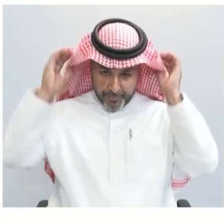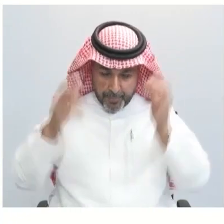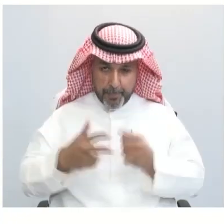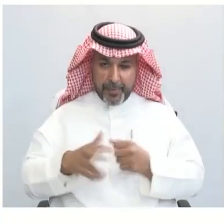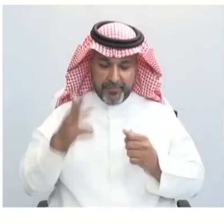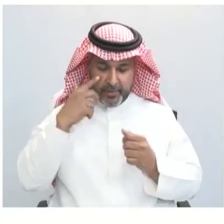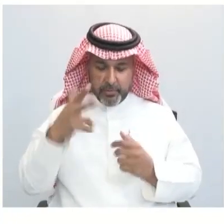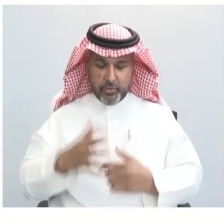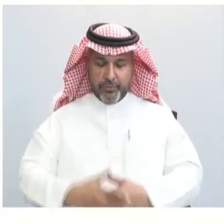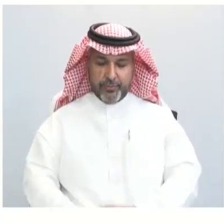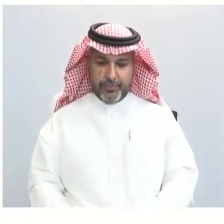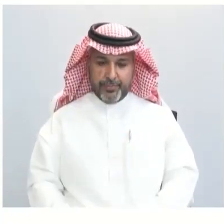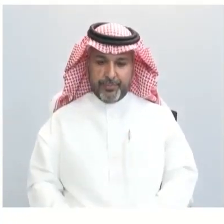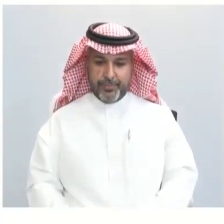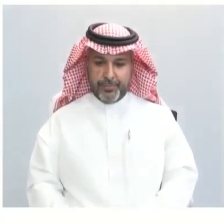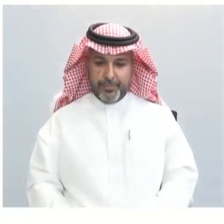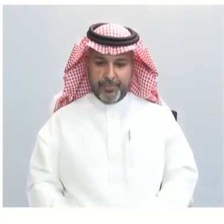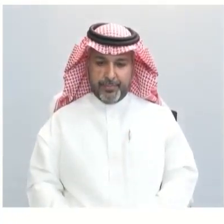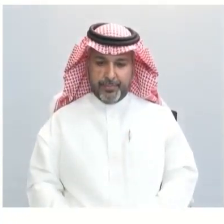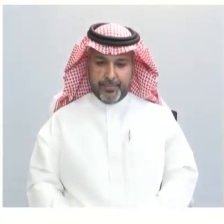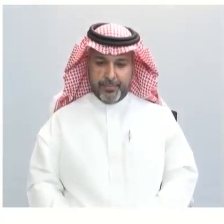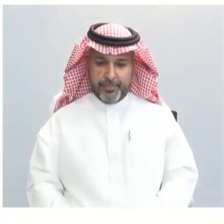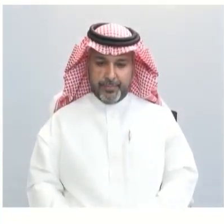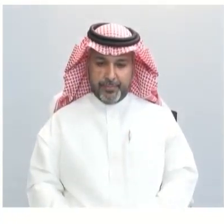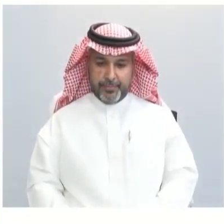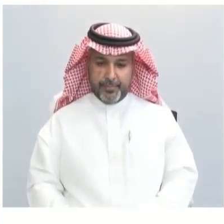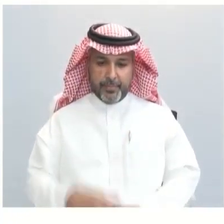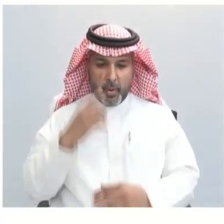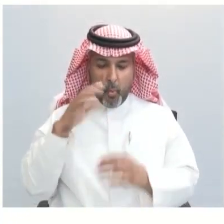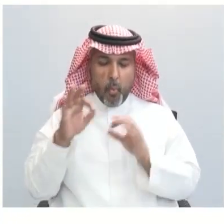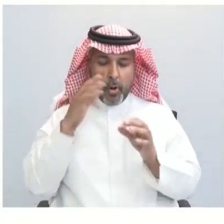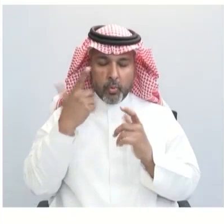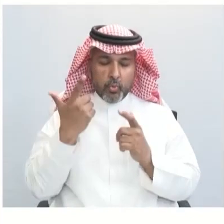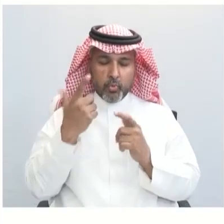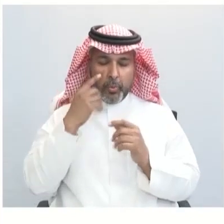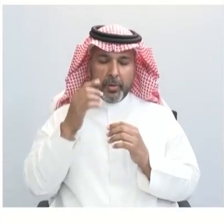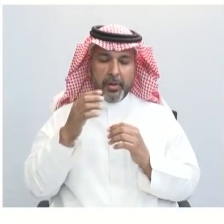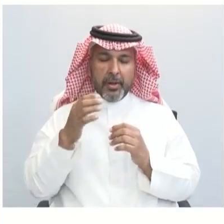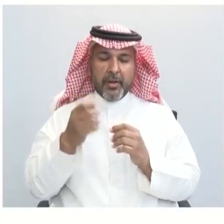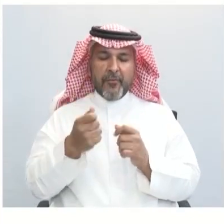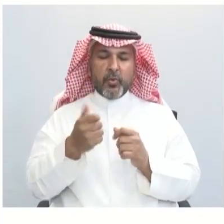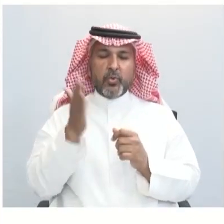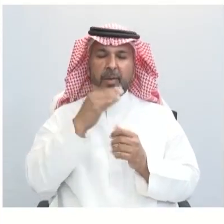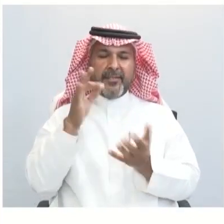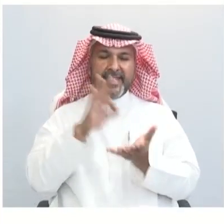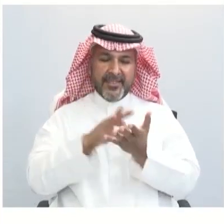الآن بعد إنشاء الحساب سنقوم بإعداد الحساب. أولا نقوم باختيار